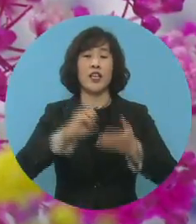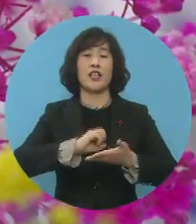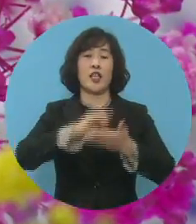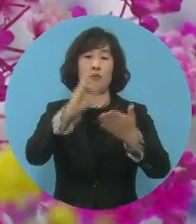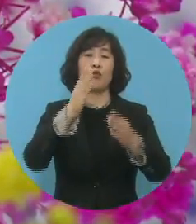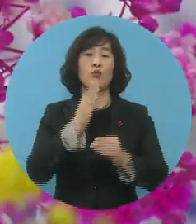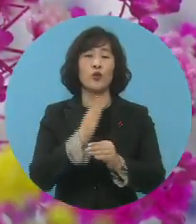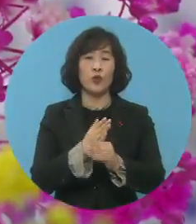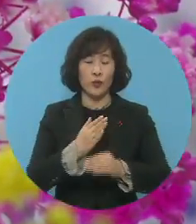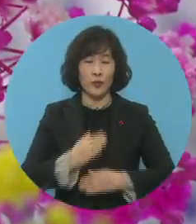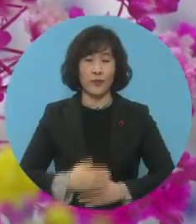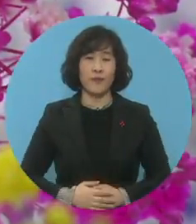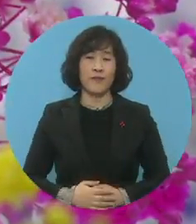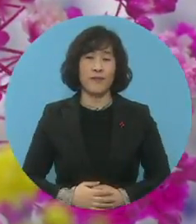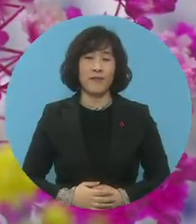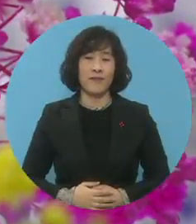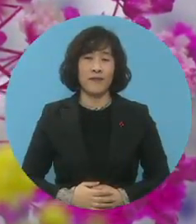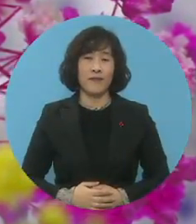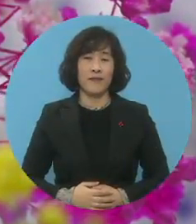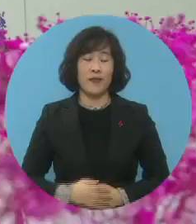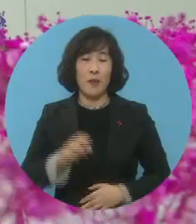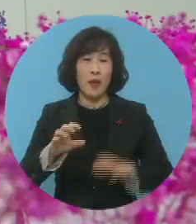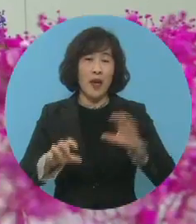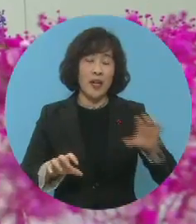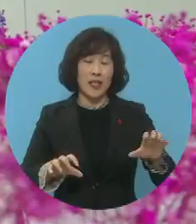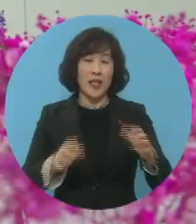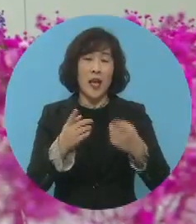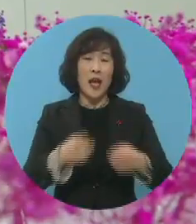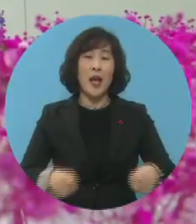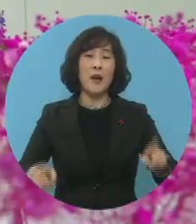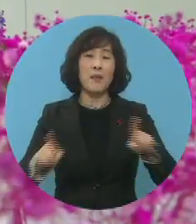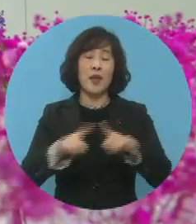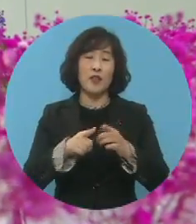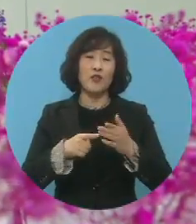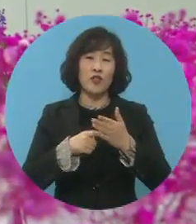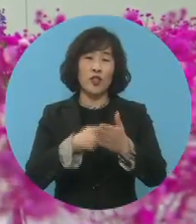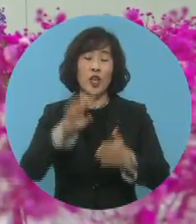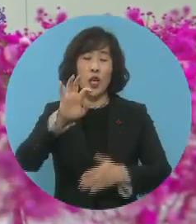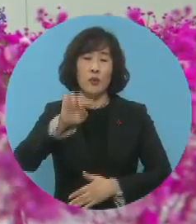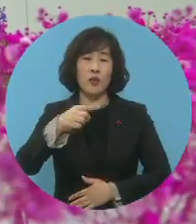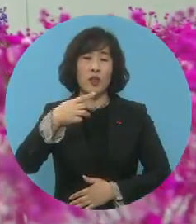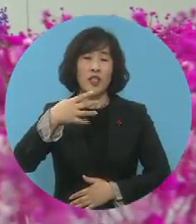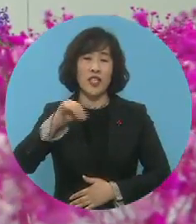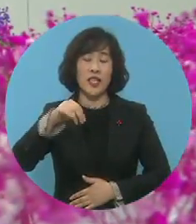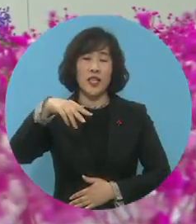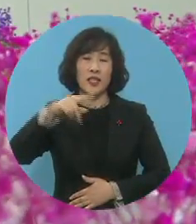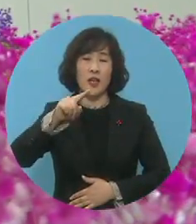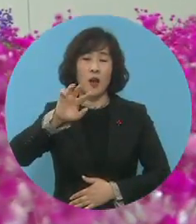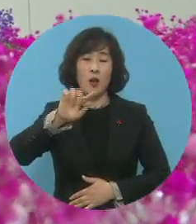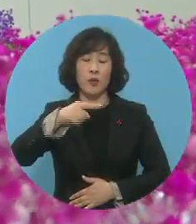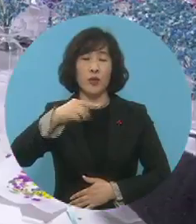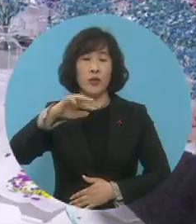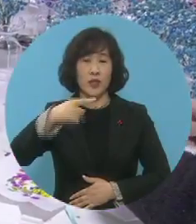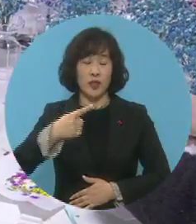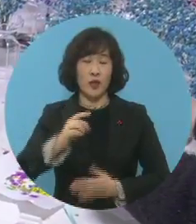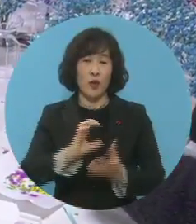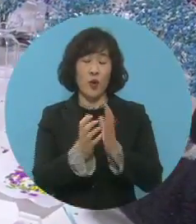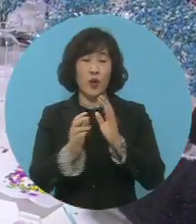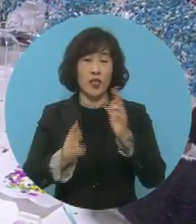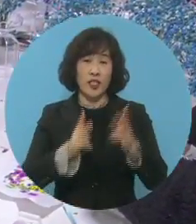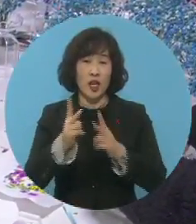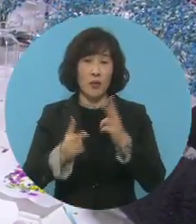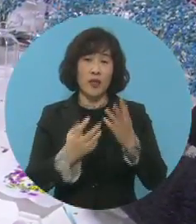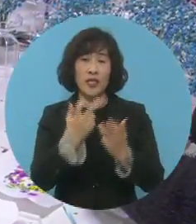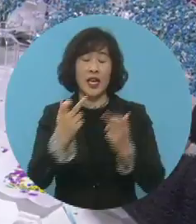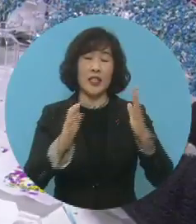이 마을은 지난 8월부터 상품을 생산해 4개월 동안 3천만 원이 넘는 매출을 올렸습니다.